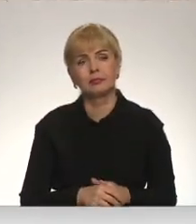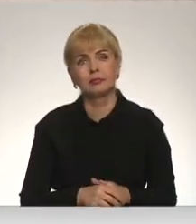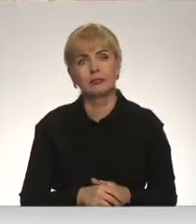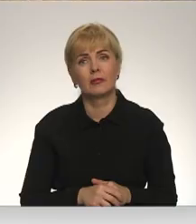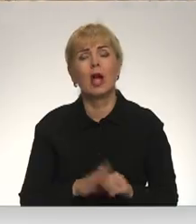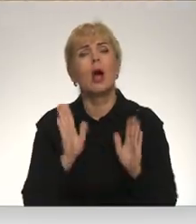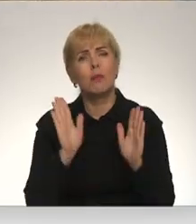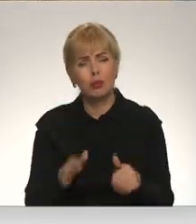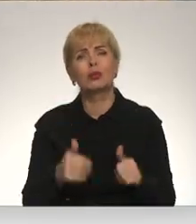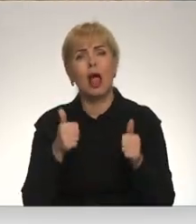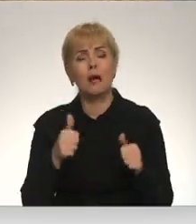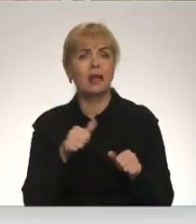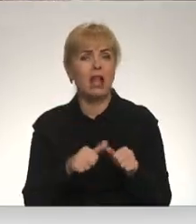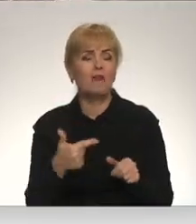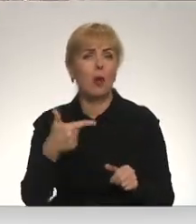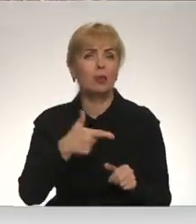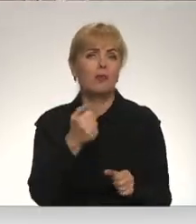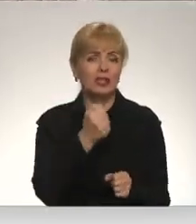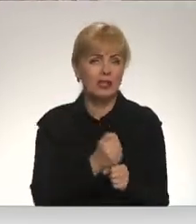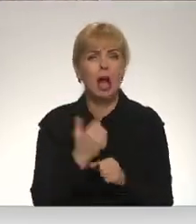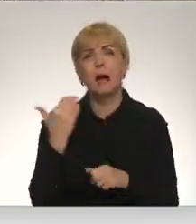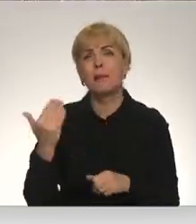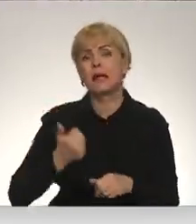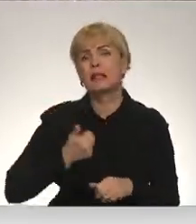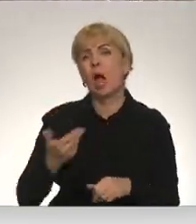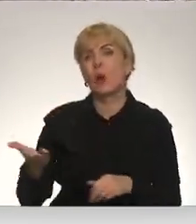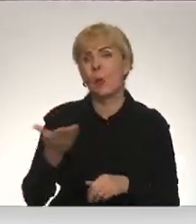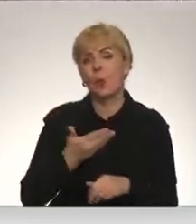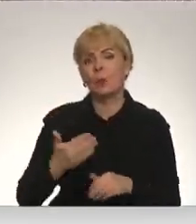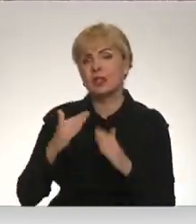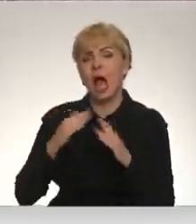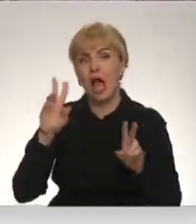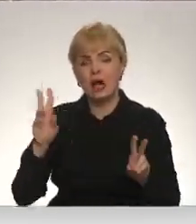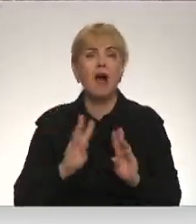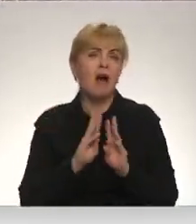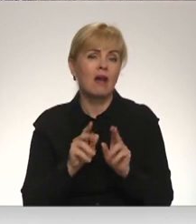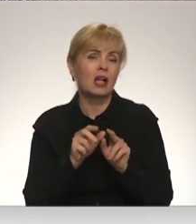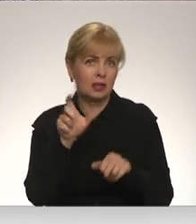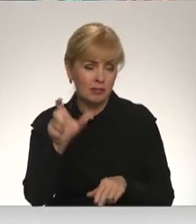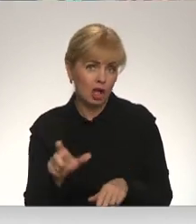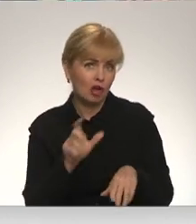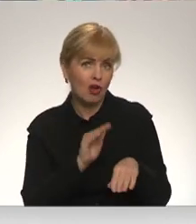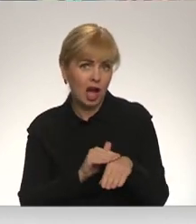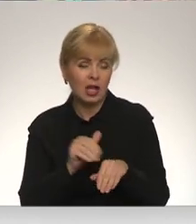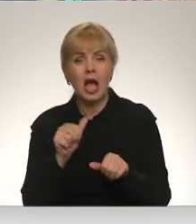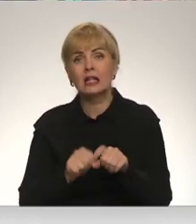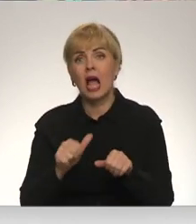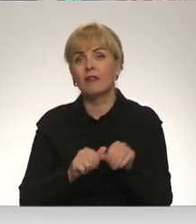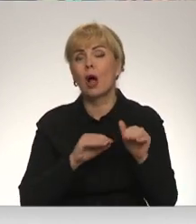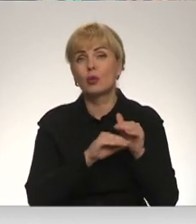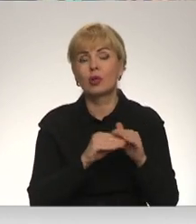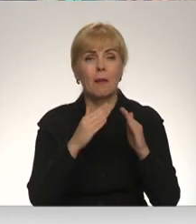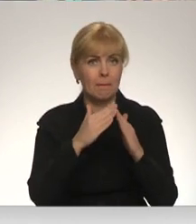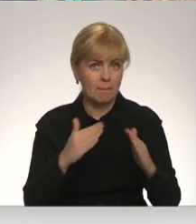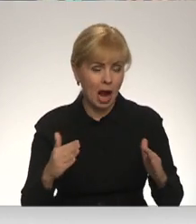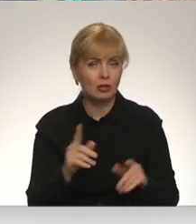Būs jau labi. Degvielas uzpildes stacija pieder arī Sijā Kurzemes sēklām, un tās valdes priekšādātājs atgādina, ka degvielas uzglabāšanai